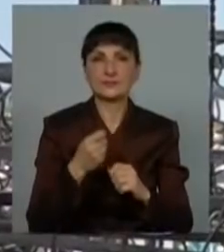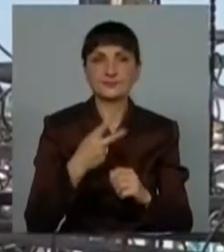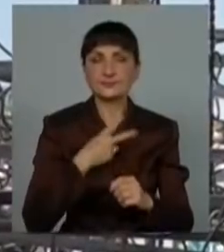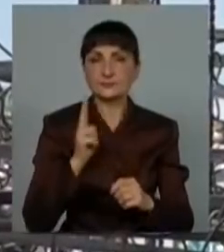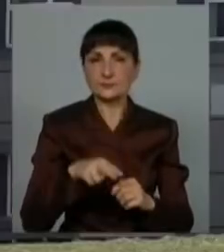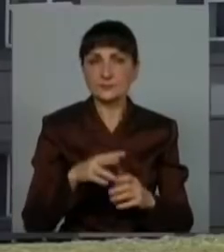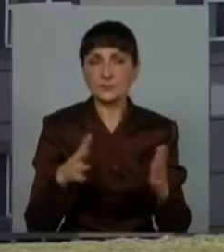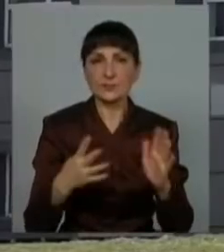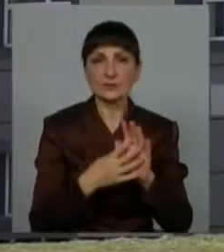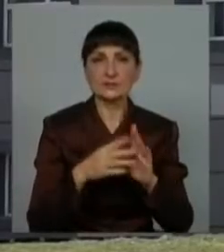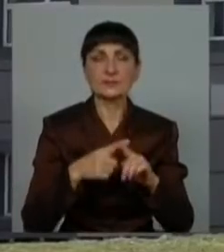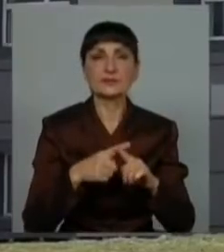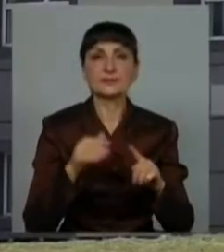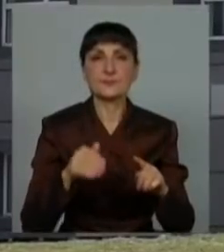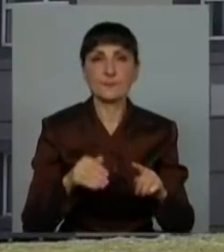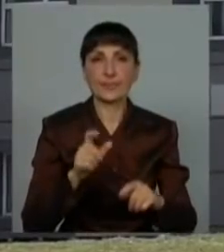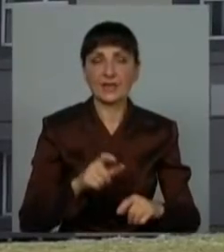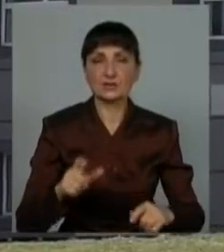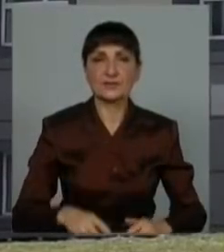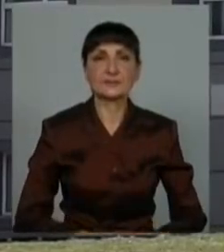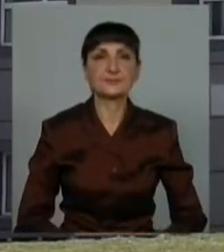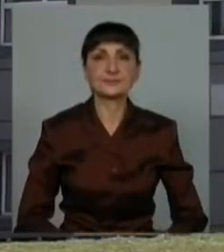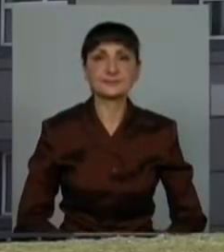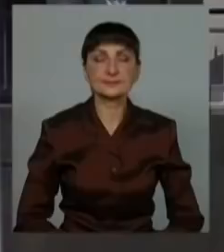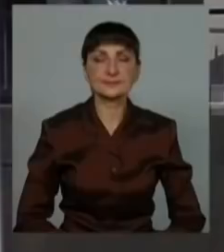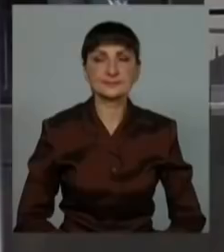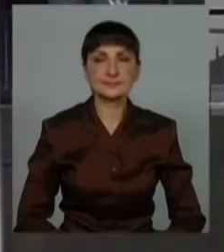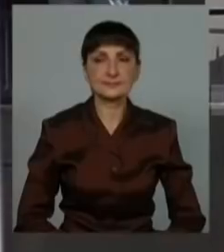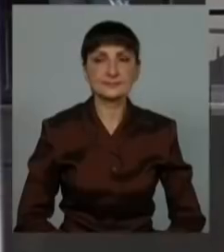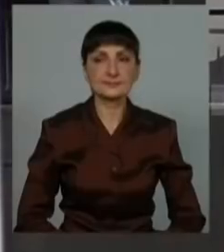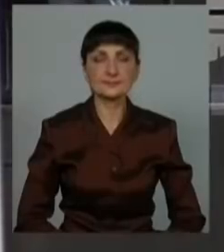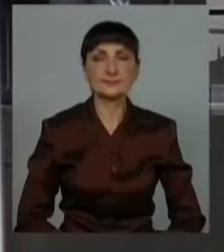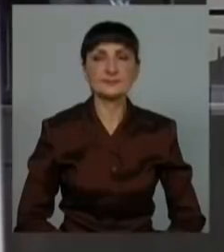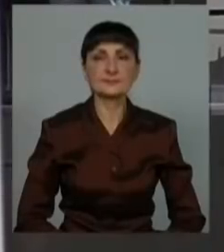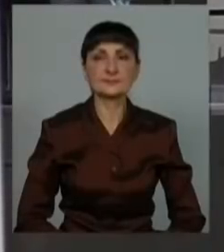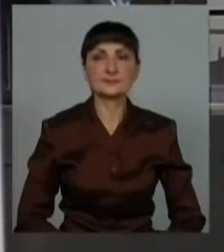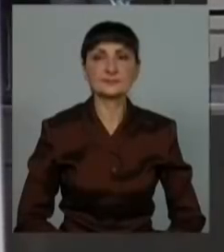погибло более 9,5 тысяч человек. Ануар Амангельдинов, Сагындык Нарыков, телеканал Алматы.